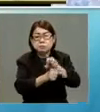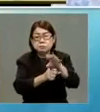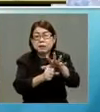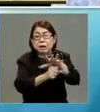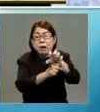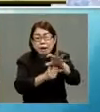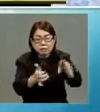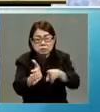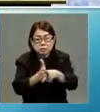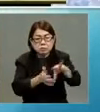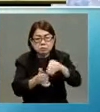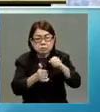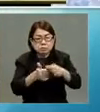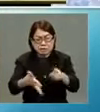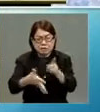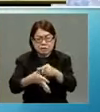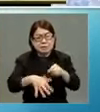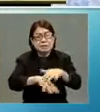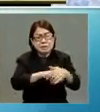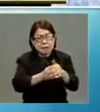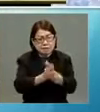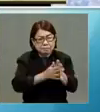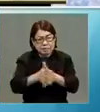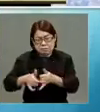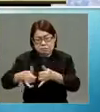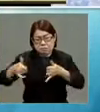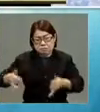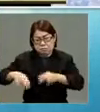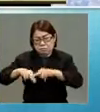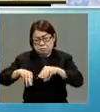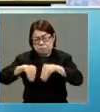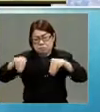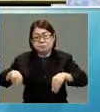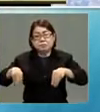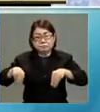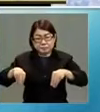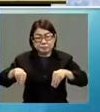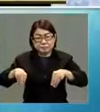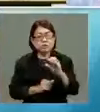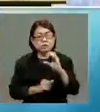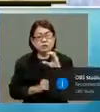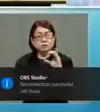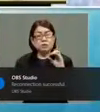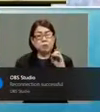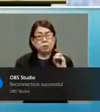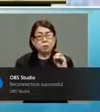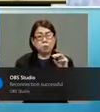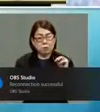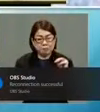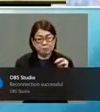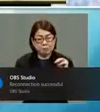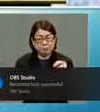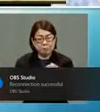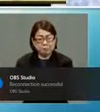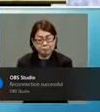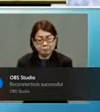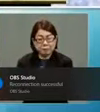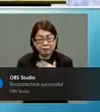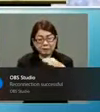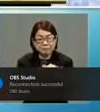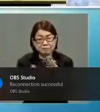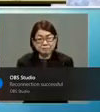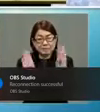ครับมีเรื่องของการโซเชียลดิสแทนซิ่งหรือฟิสิคอลดิสแทนซิ่งไหมนะครับอันนี้ได้หน้าจอสีเขียวอันนี้ครับ